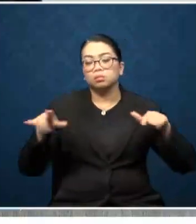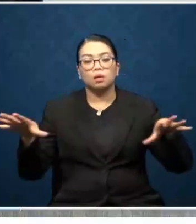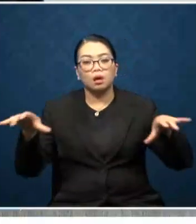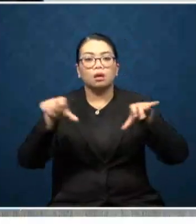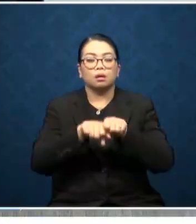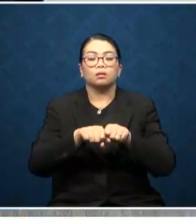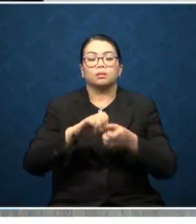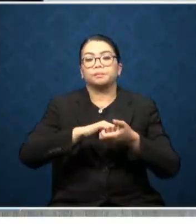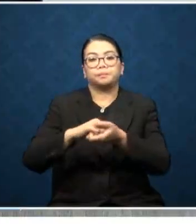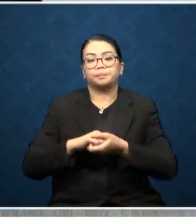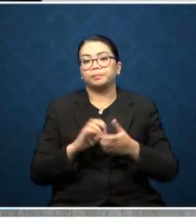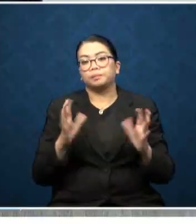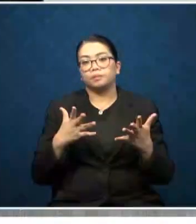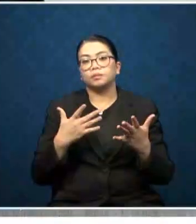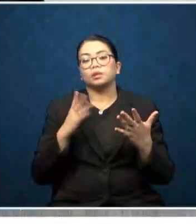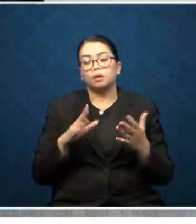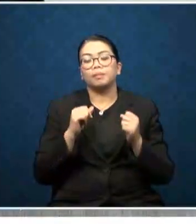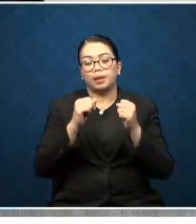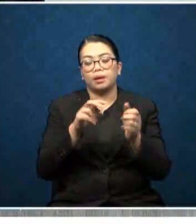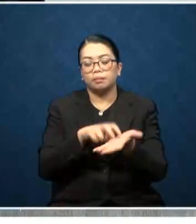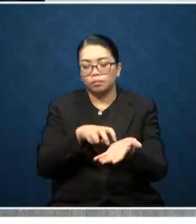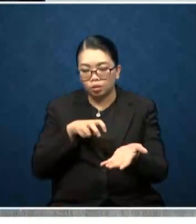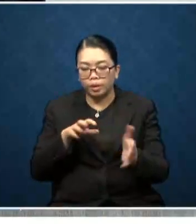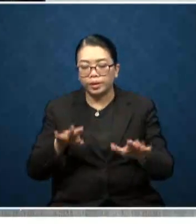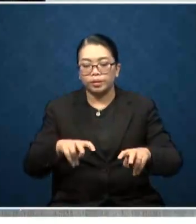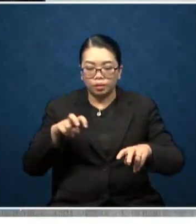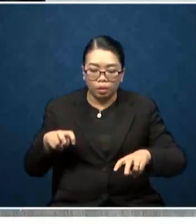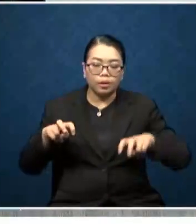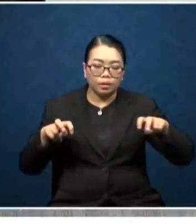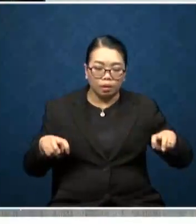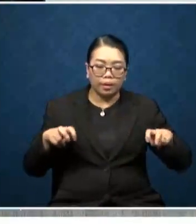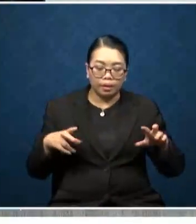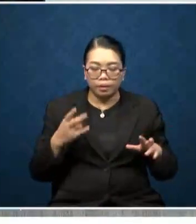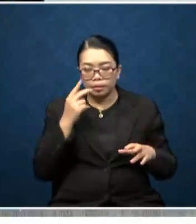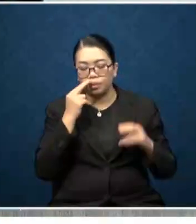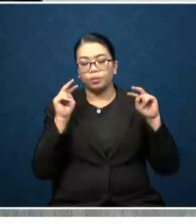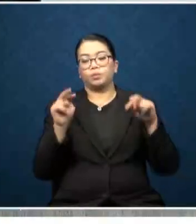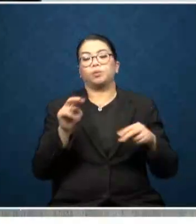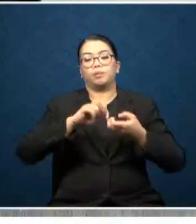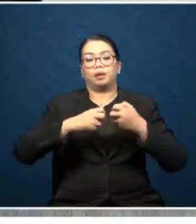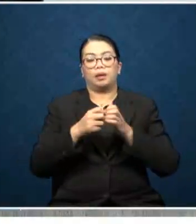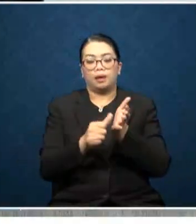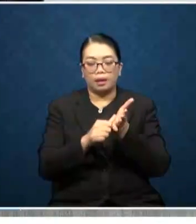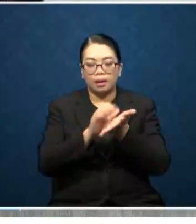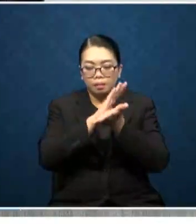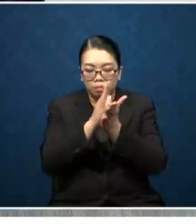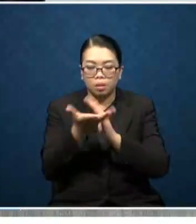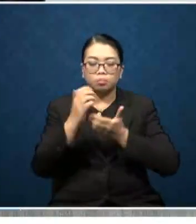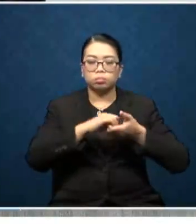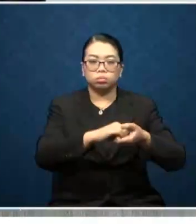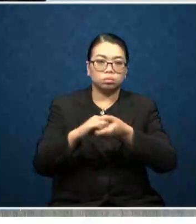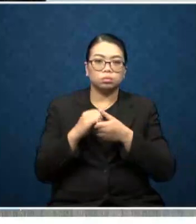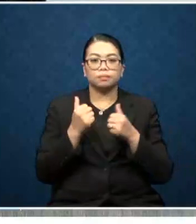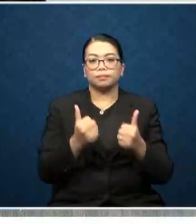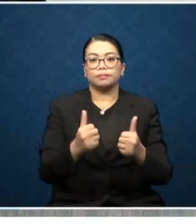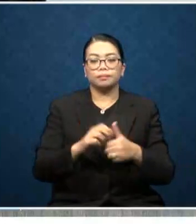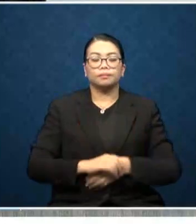หากันได้รถาวาศอกลงไปสักคนละ้าแล้วมันจะเป็นสิ่งที่ดีครับด้วยความหวังอยากจะเห็นภาพตรง